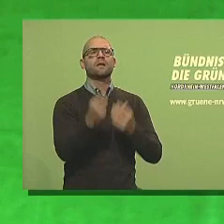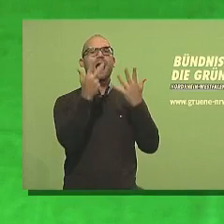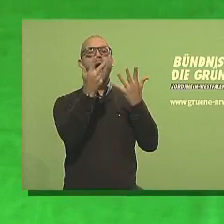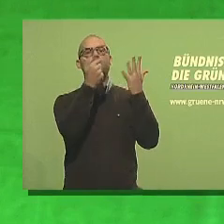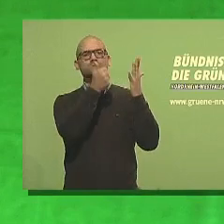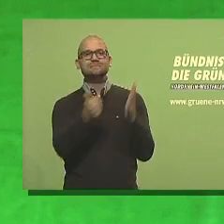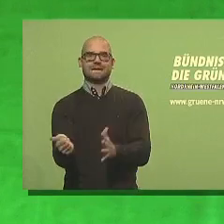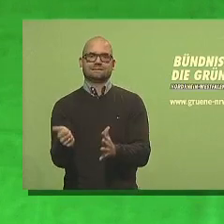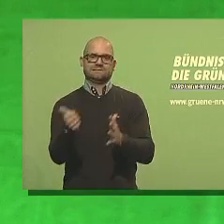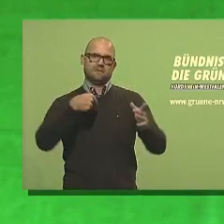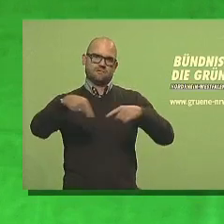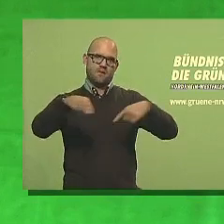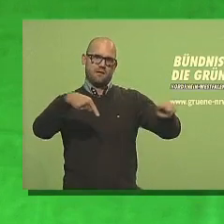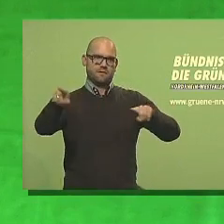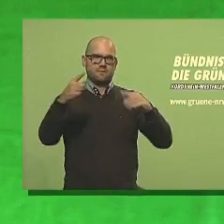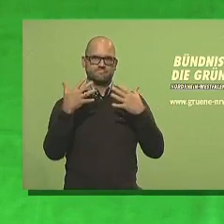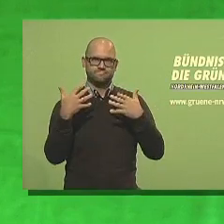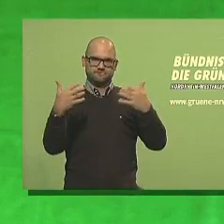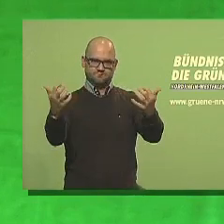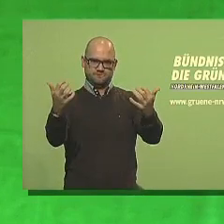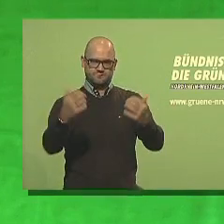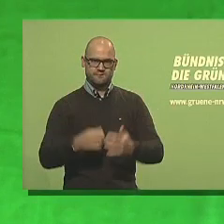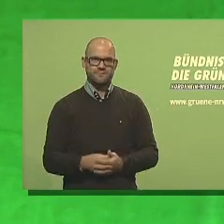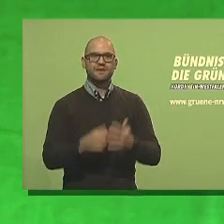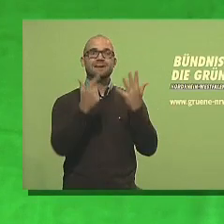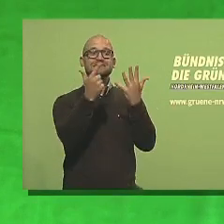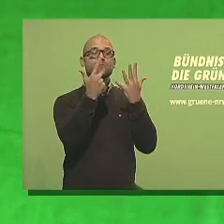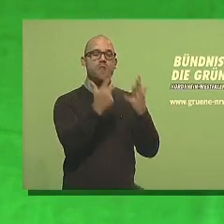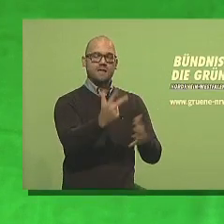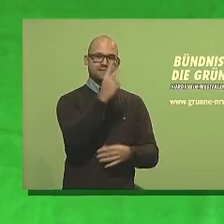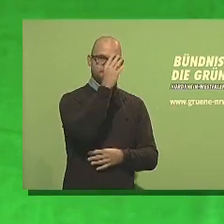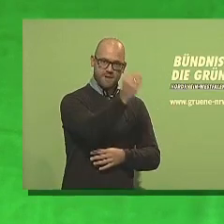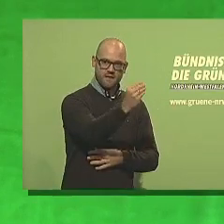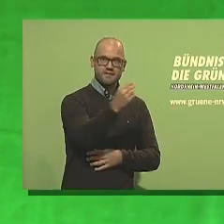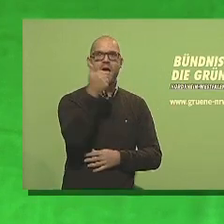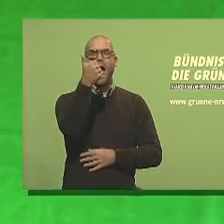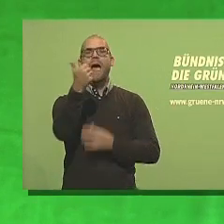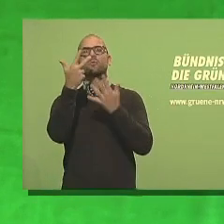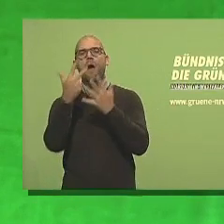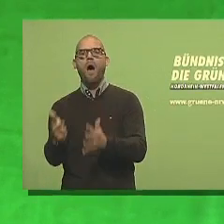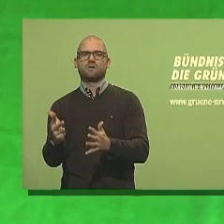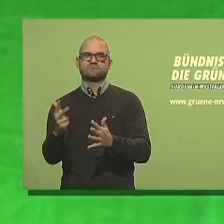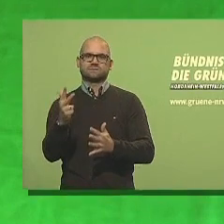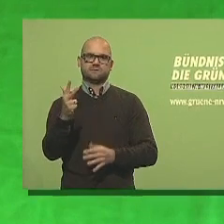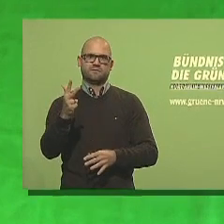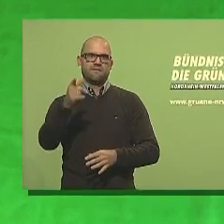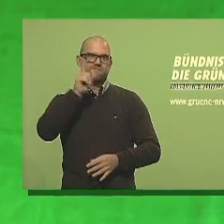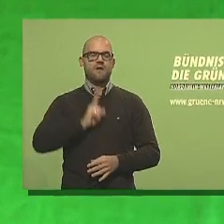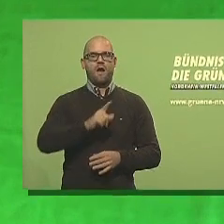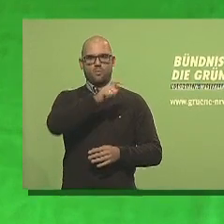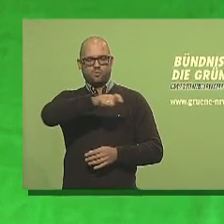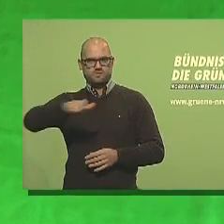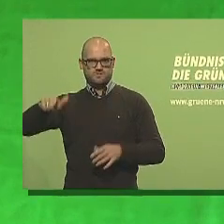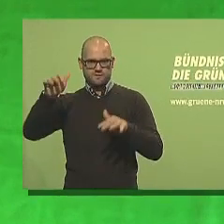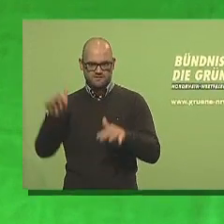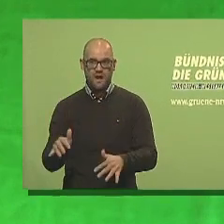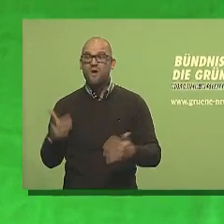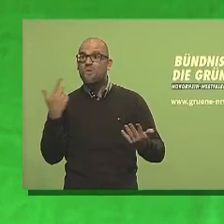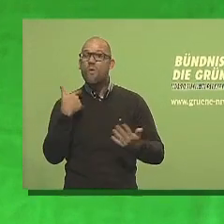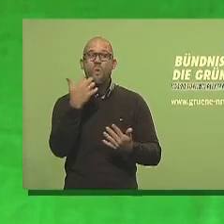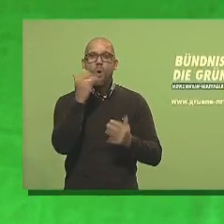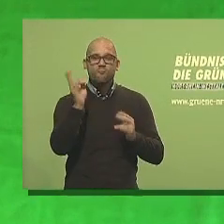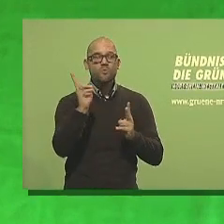168 Delegierte, 87 männliche, 81 weibliche. Und ich hoffe, dass inzwischen noch ein paar